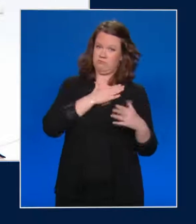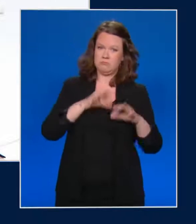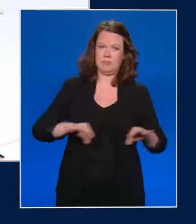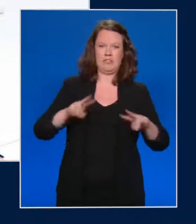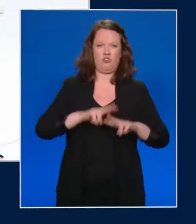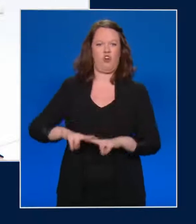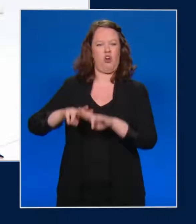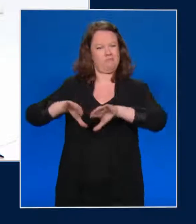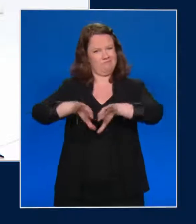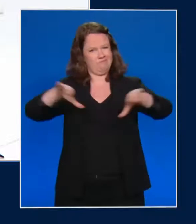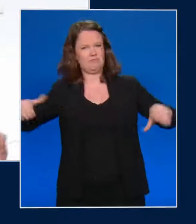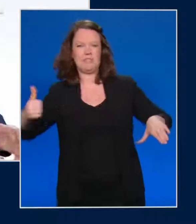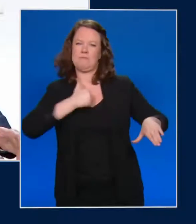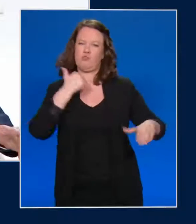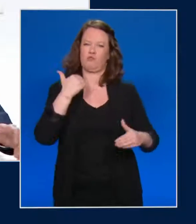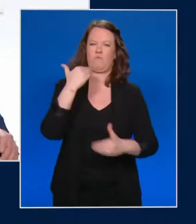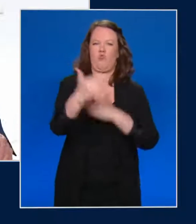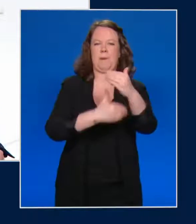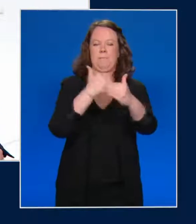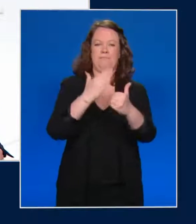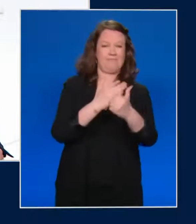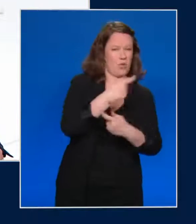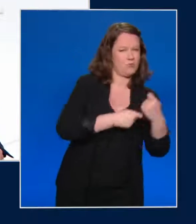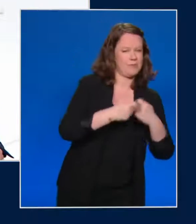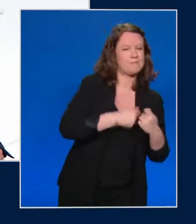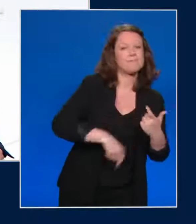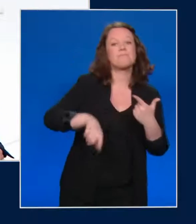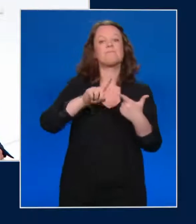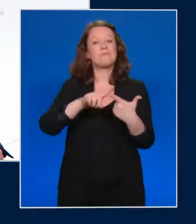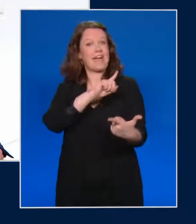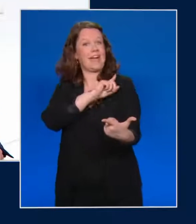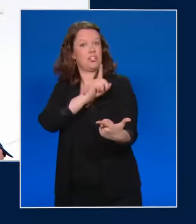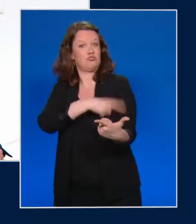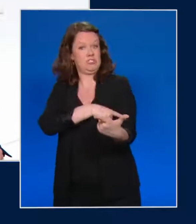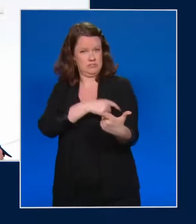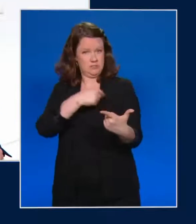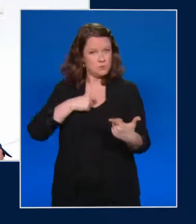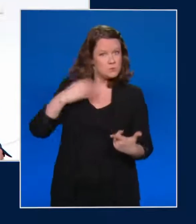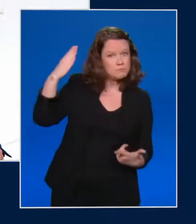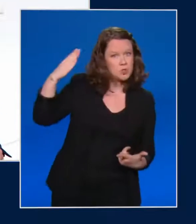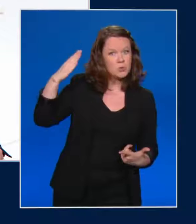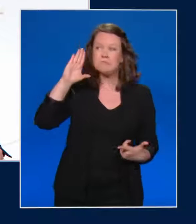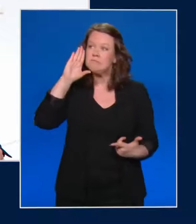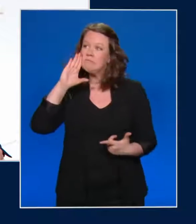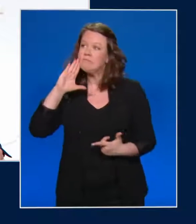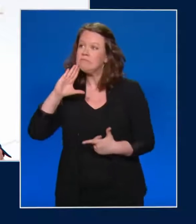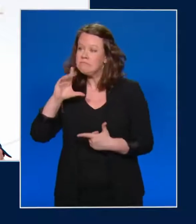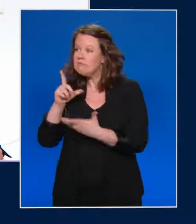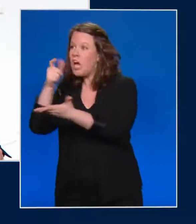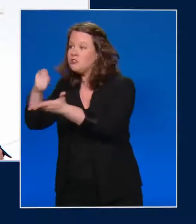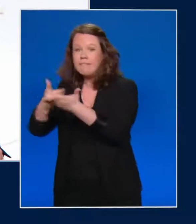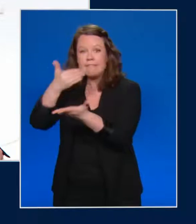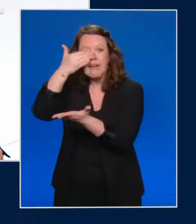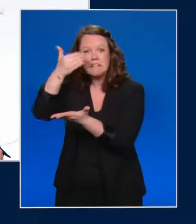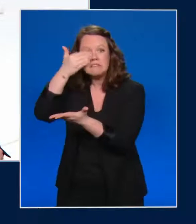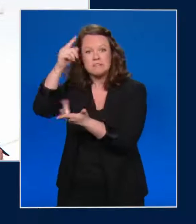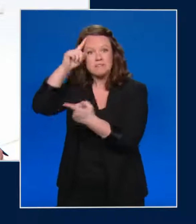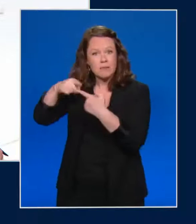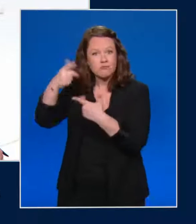ensuite nous ne pouvons plus dépendre des autres et notamment du gaz russe pour nous déplacer nous chauffer faire